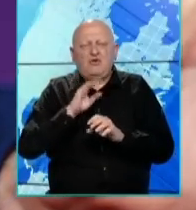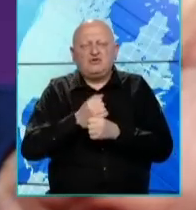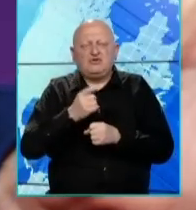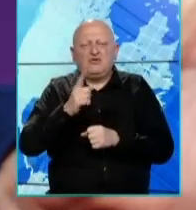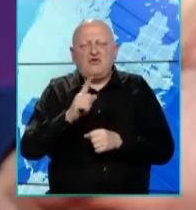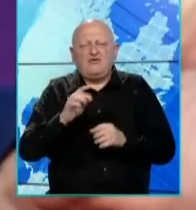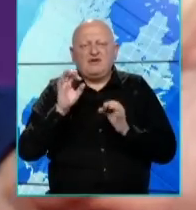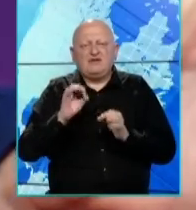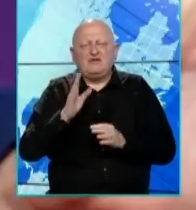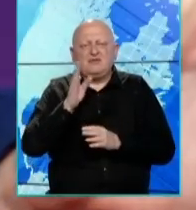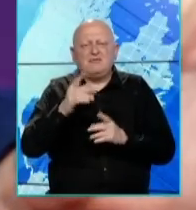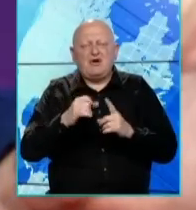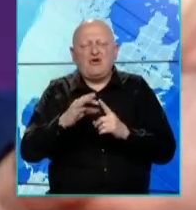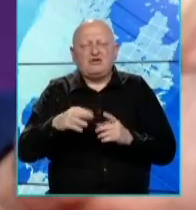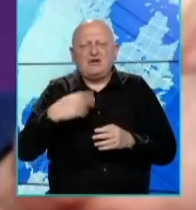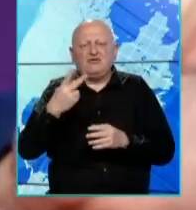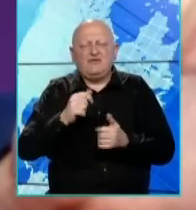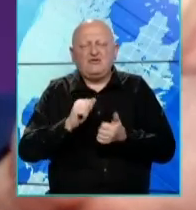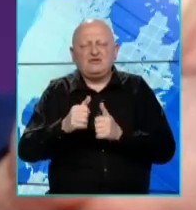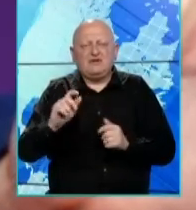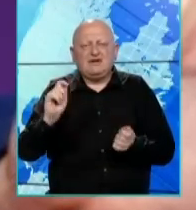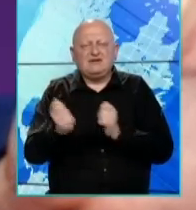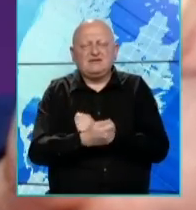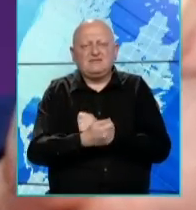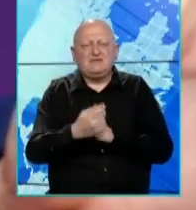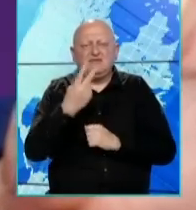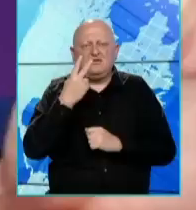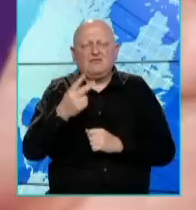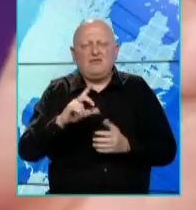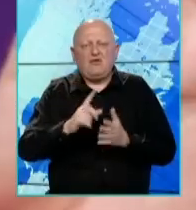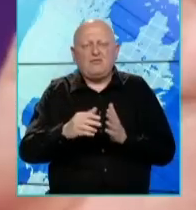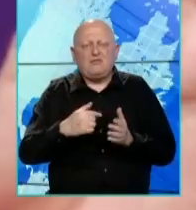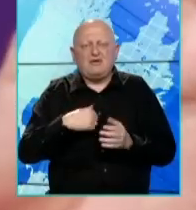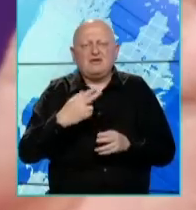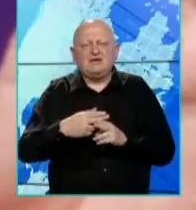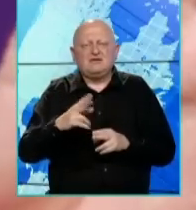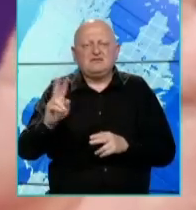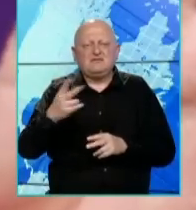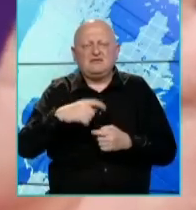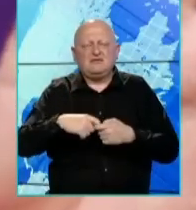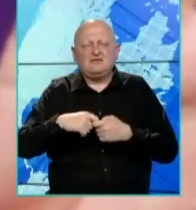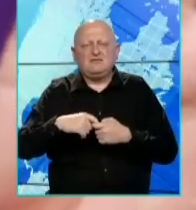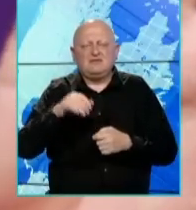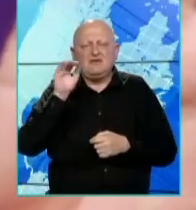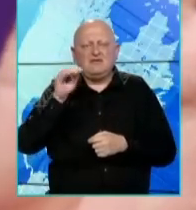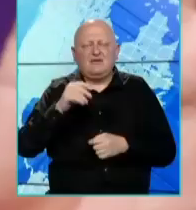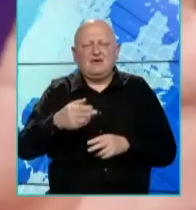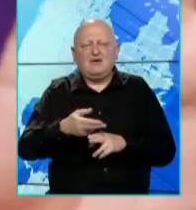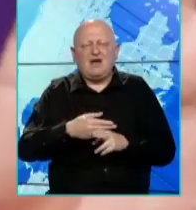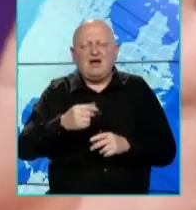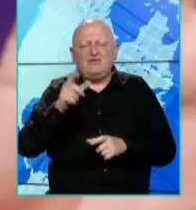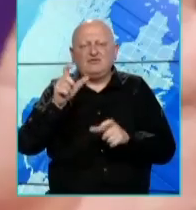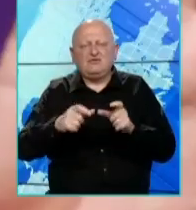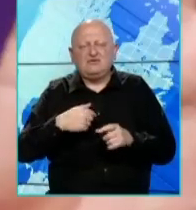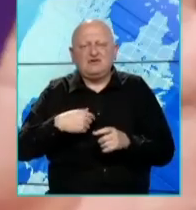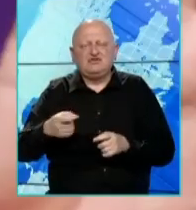ovo je nekorektno prema Kodri, samo nakon 2 utakmice da ga smijene. Vidim da su odmah počeli mene spominjati, povezuju sa najavljenom kafom sa ljudima